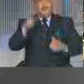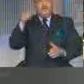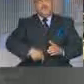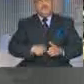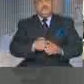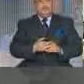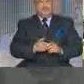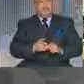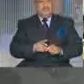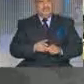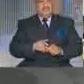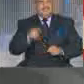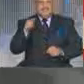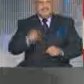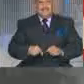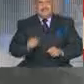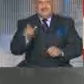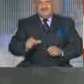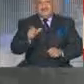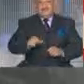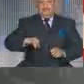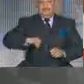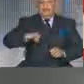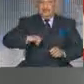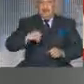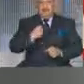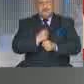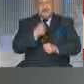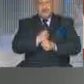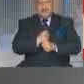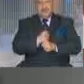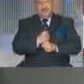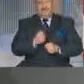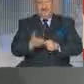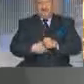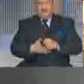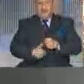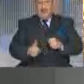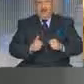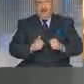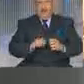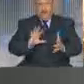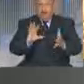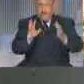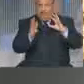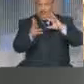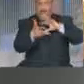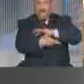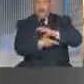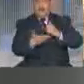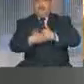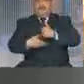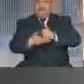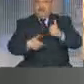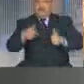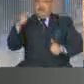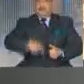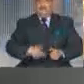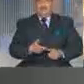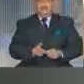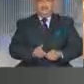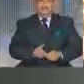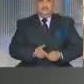منظمة الأمم المتحدة للأغذية والزراعة ستواصل العمل خلال السنوات القادمة للقضاء على الجوع في القارة السمراء بحلول